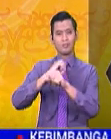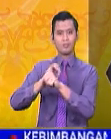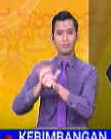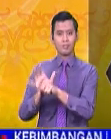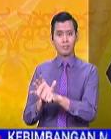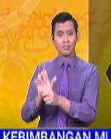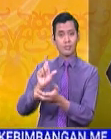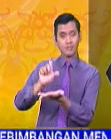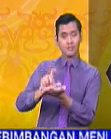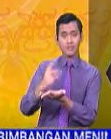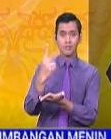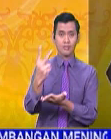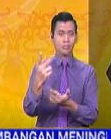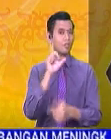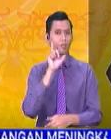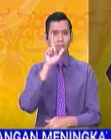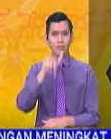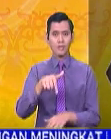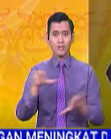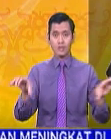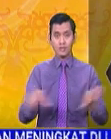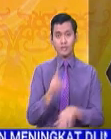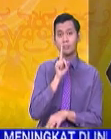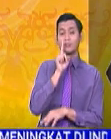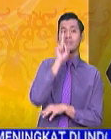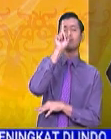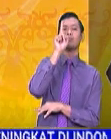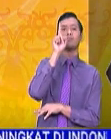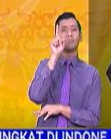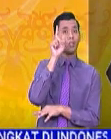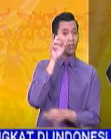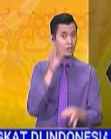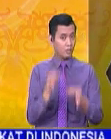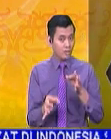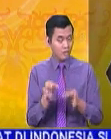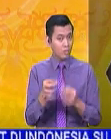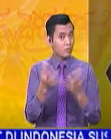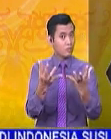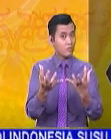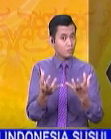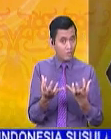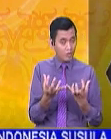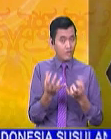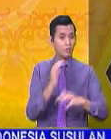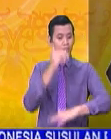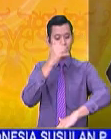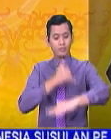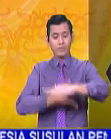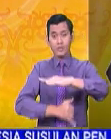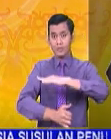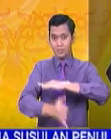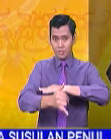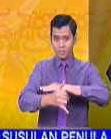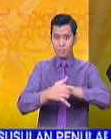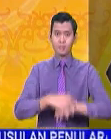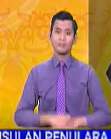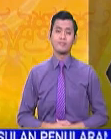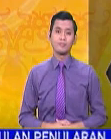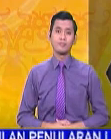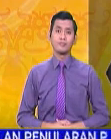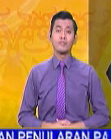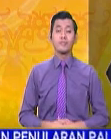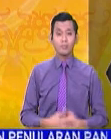tidak perlu melakukan ujian ceritane atau suap Tesco Bisma base sekiranya bahas road untuk memasuki bagian itu pengurus